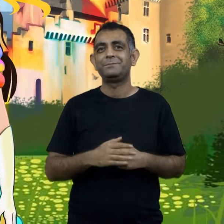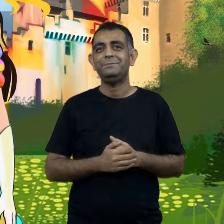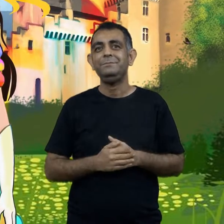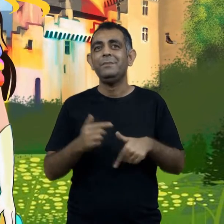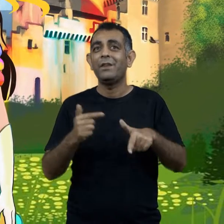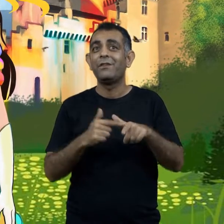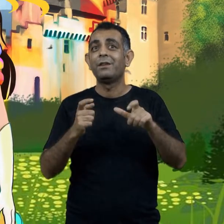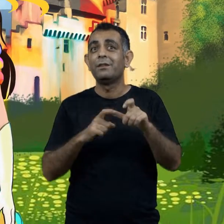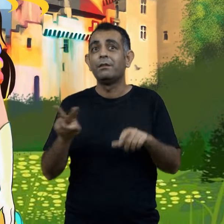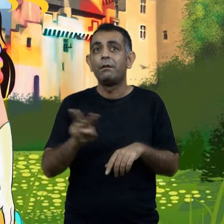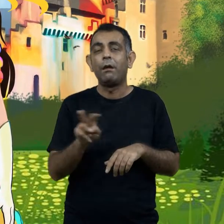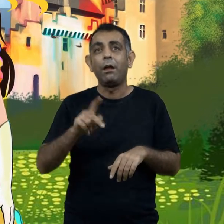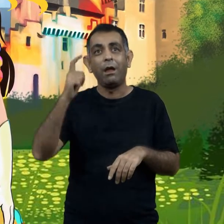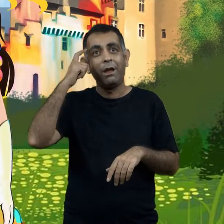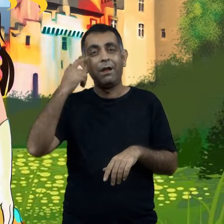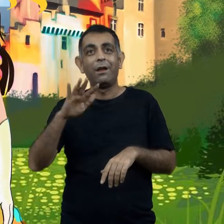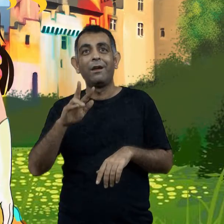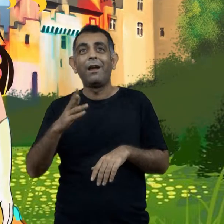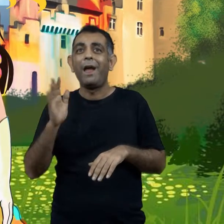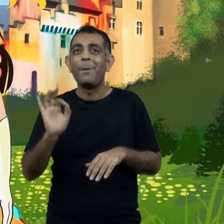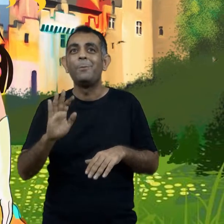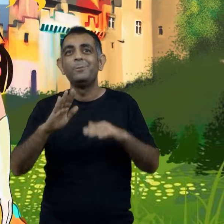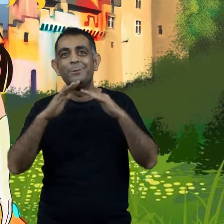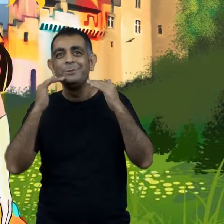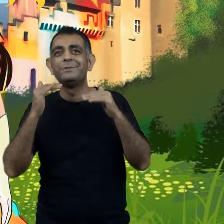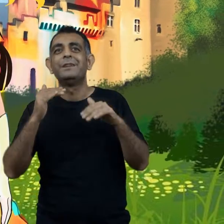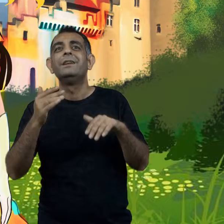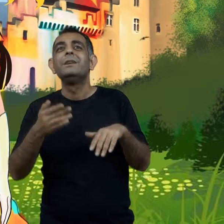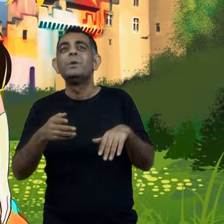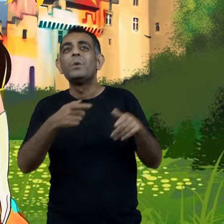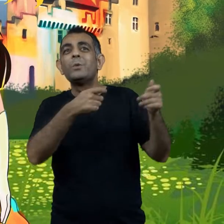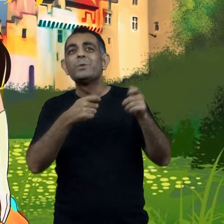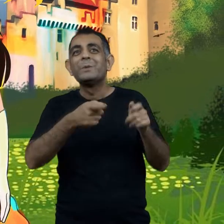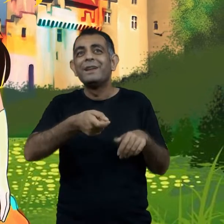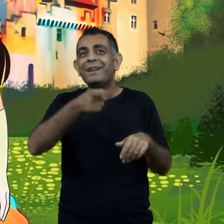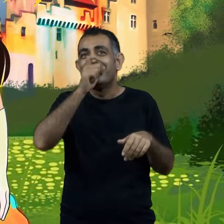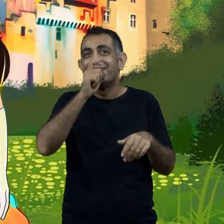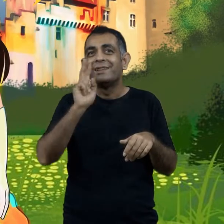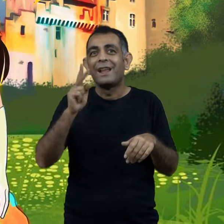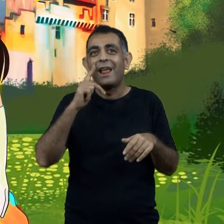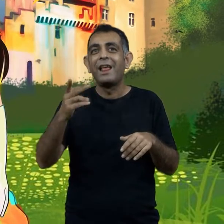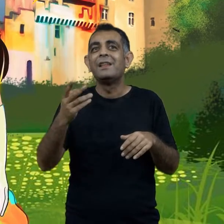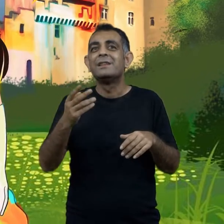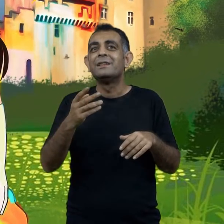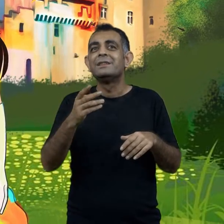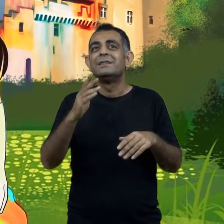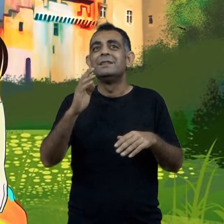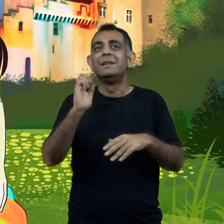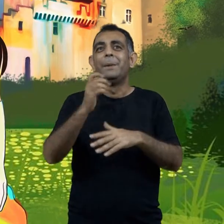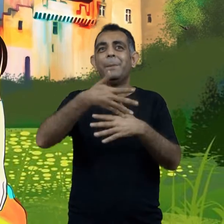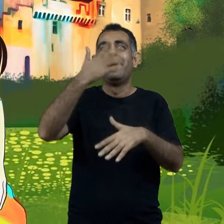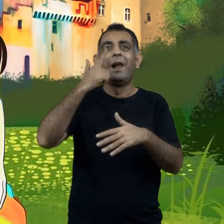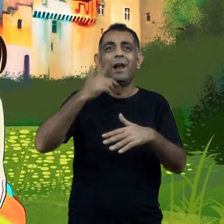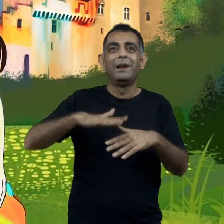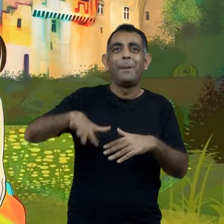istedim. Ferhat ve Şirin hem şaşkın hem de mutluydu. Uçurtma kraliçesi onlara önce sarayın